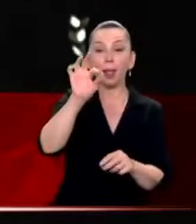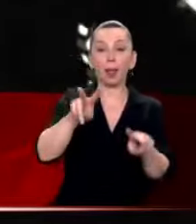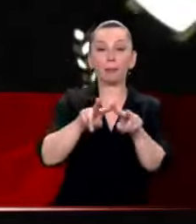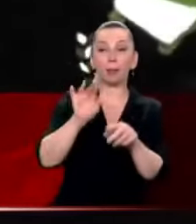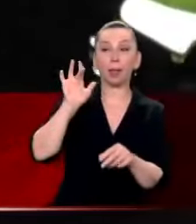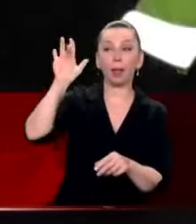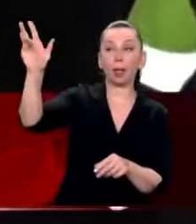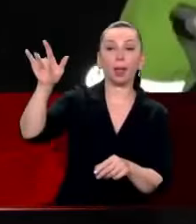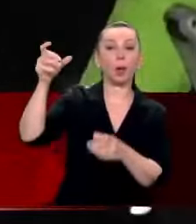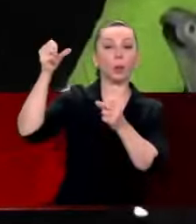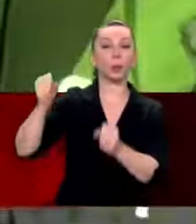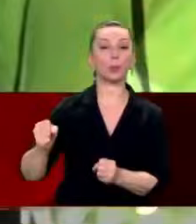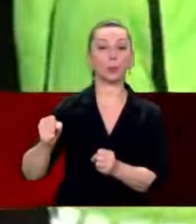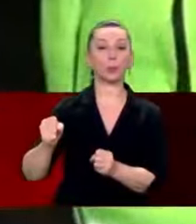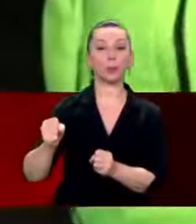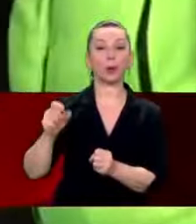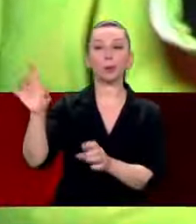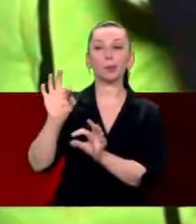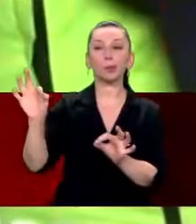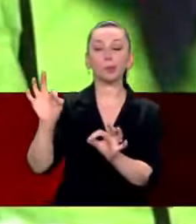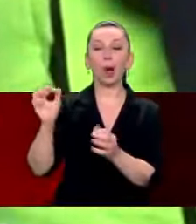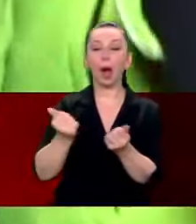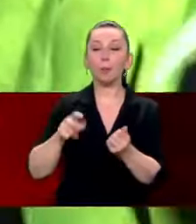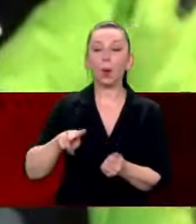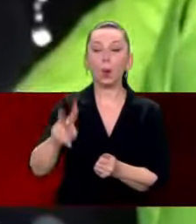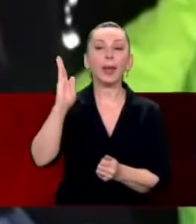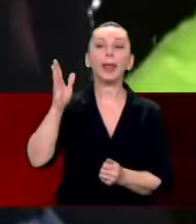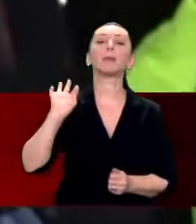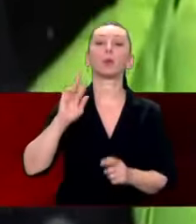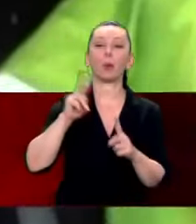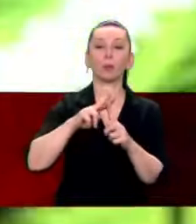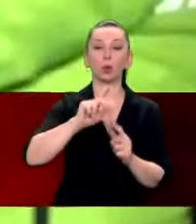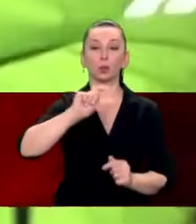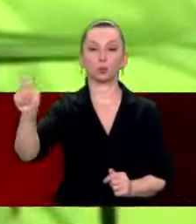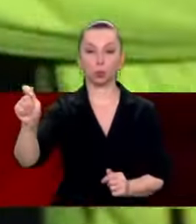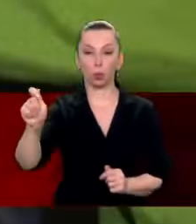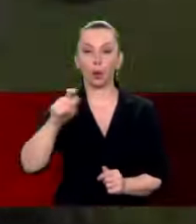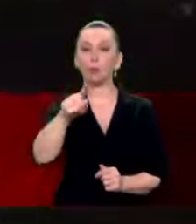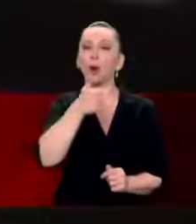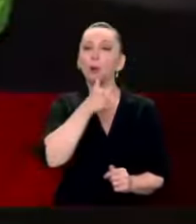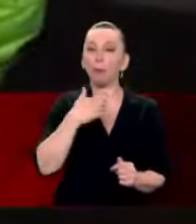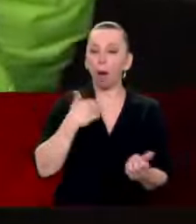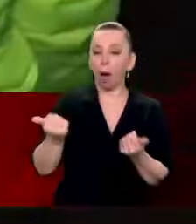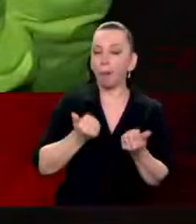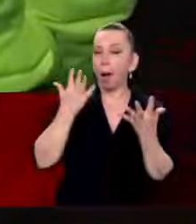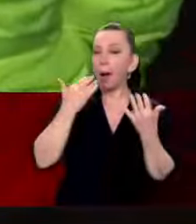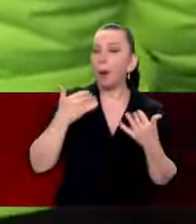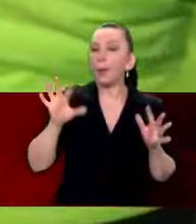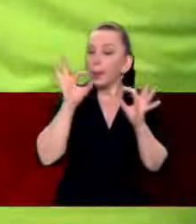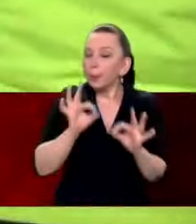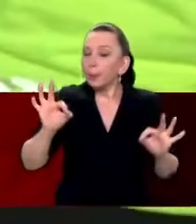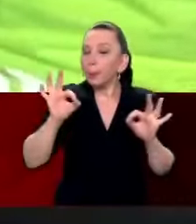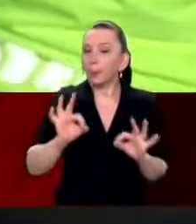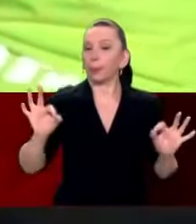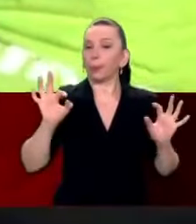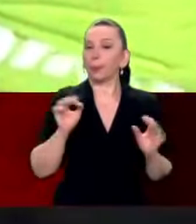Yan koltuğa geçtin. Ben geçmedim. Aracı kullandığını kabul etmedi ve polisin imtihanı başladı. Mahkemeye verdim ben sizi. Sen